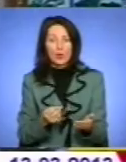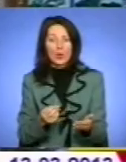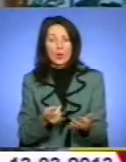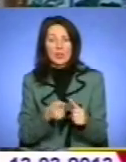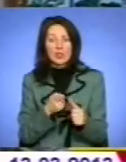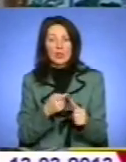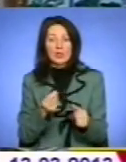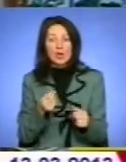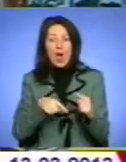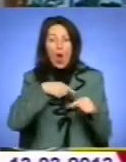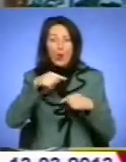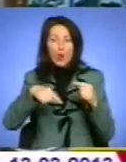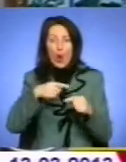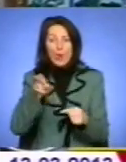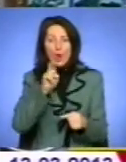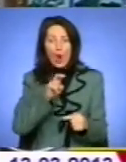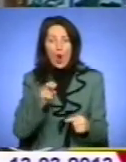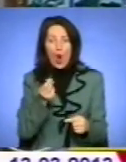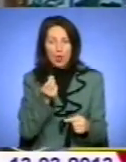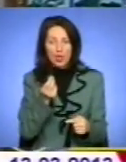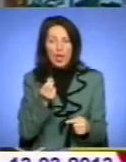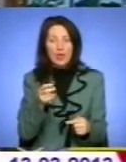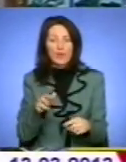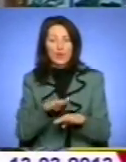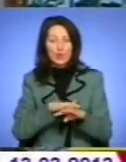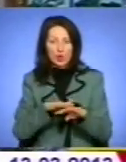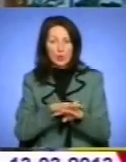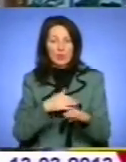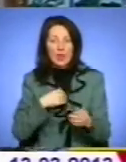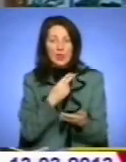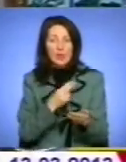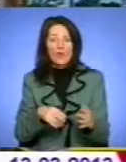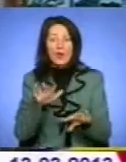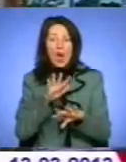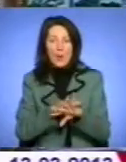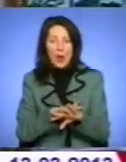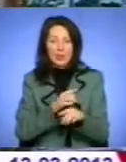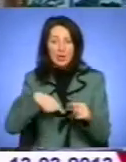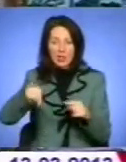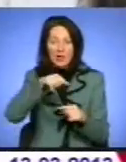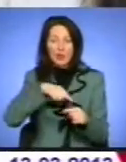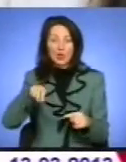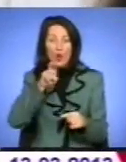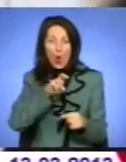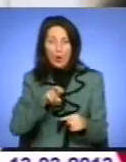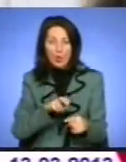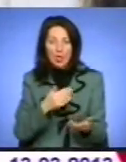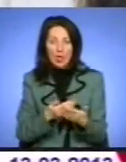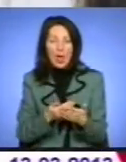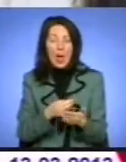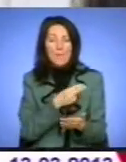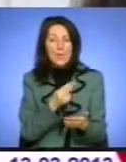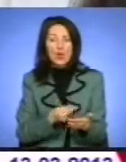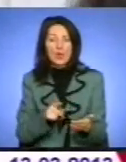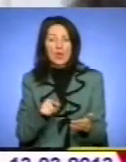«Кругобіг грошей в суспільстві». Я намалювала банк і навколо нього гроші. Я малювала його